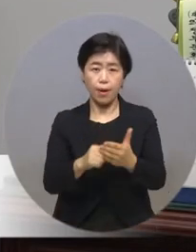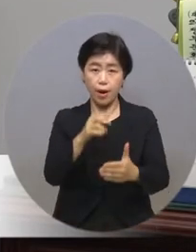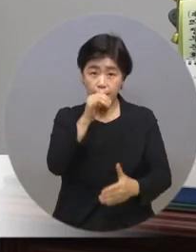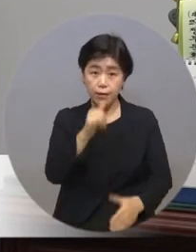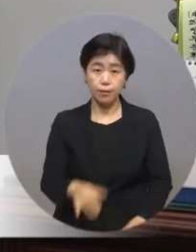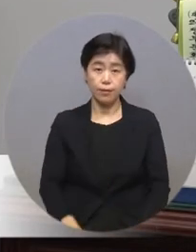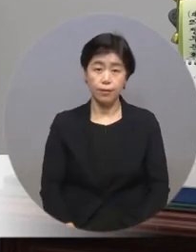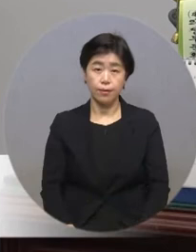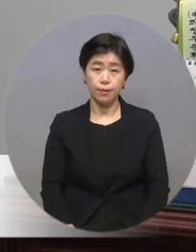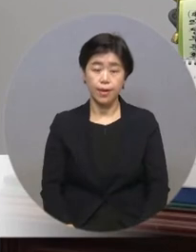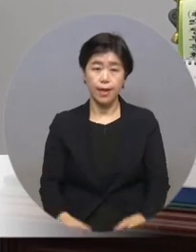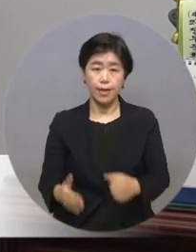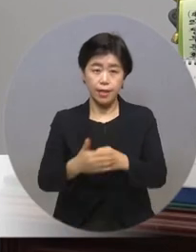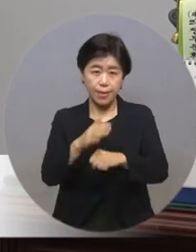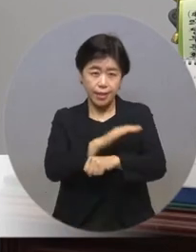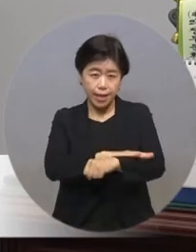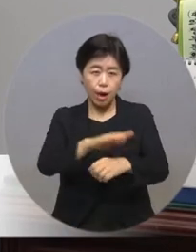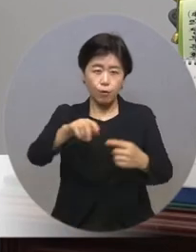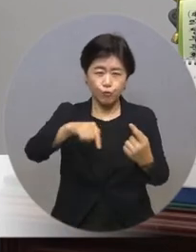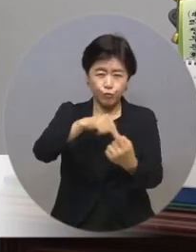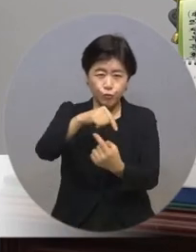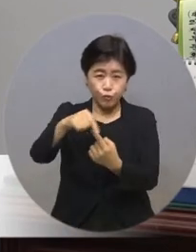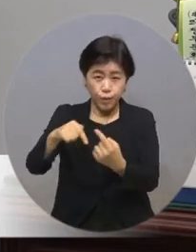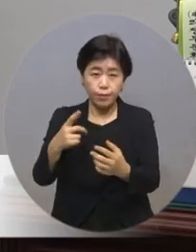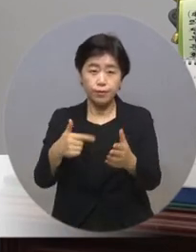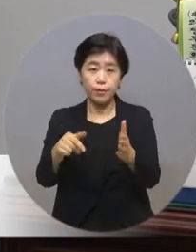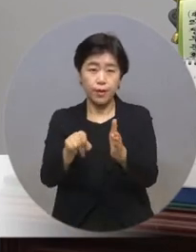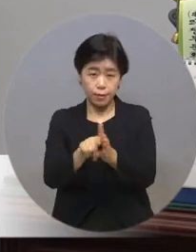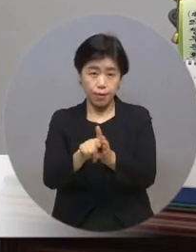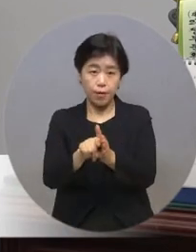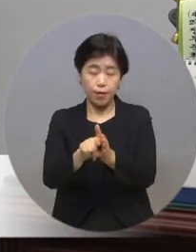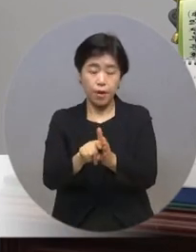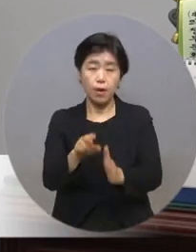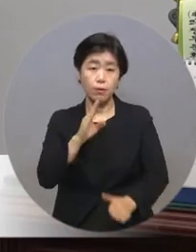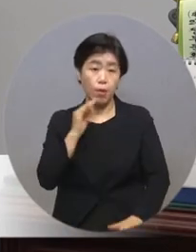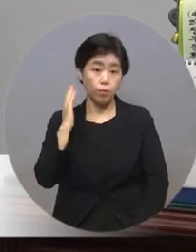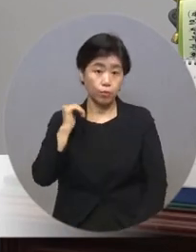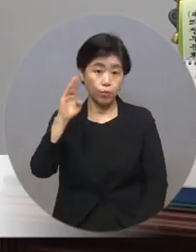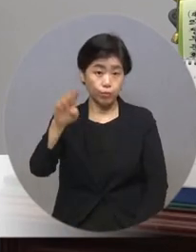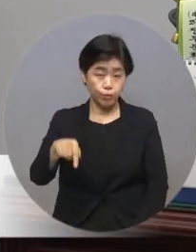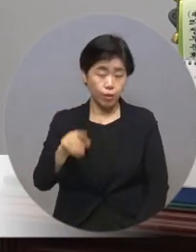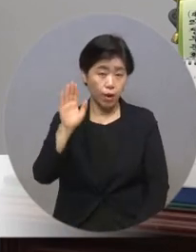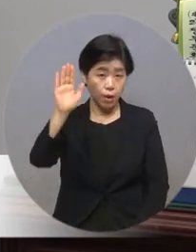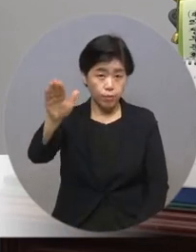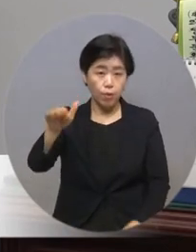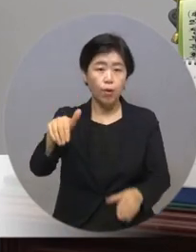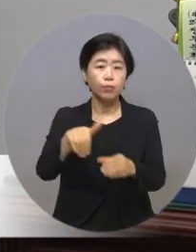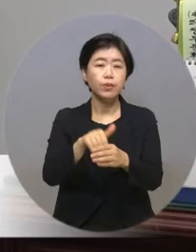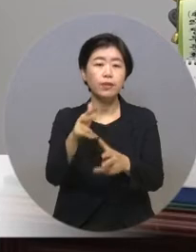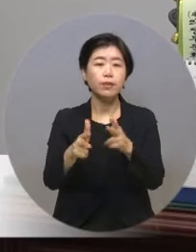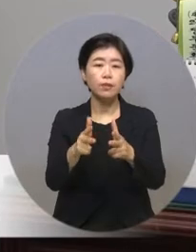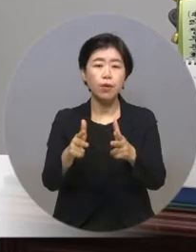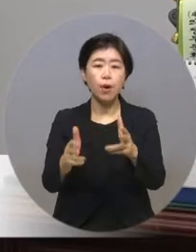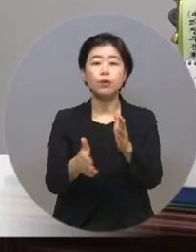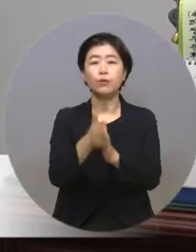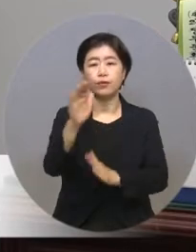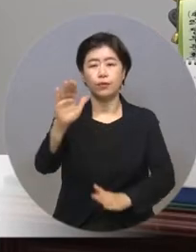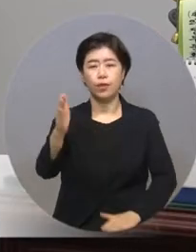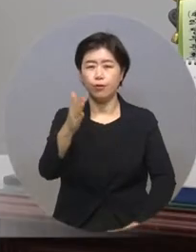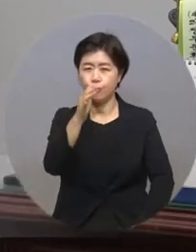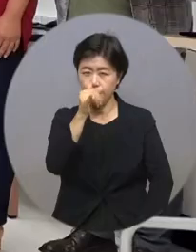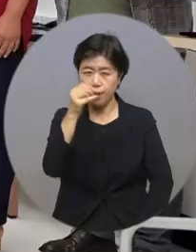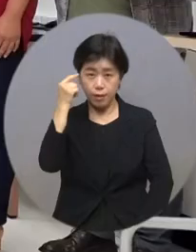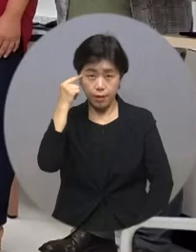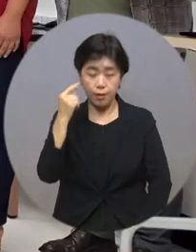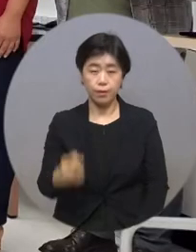문화예술로 살려낼 수 있기만 한다면 굉장한 문화산업의 도시로 클 수 있다고 긍정적으로 보고